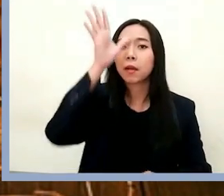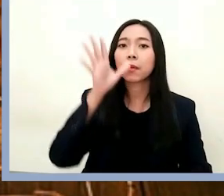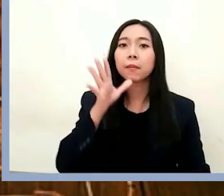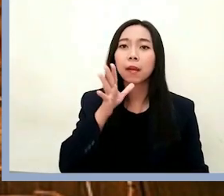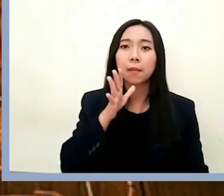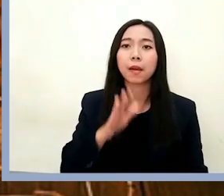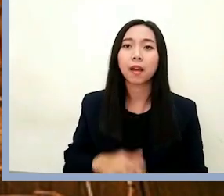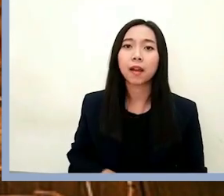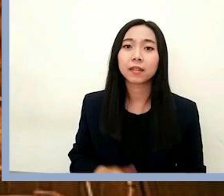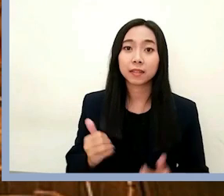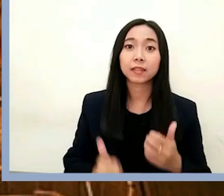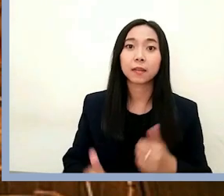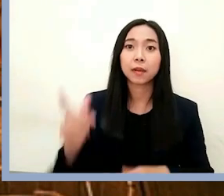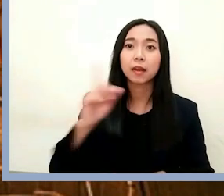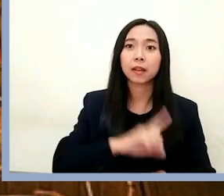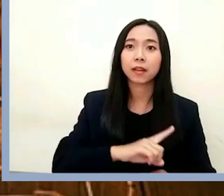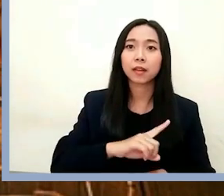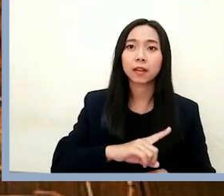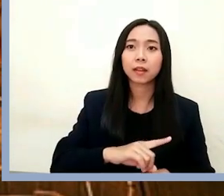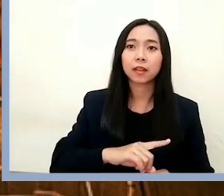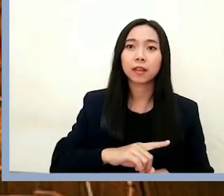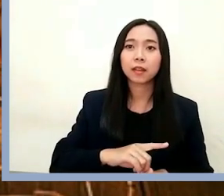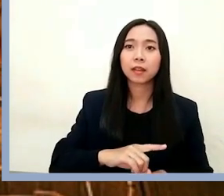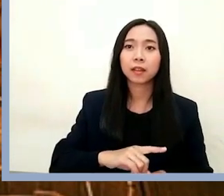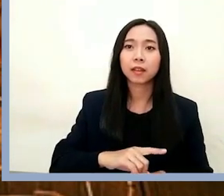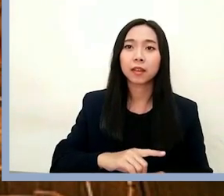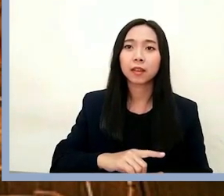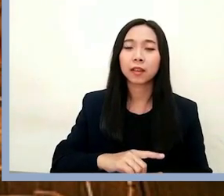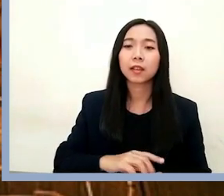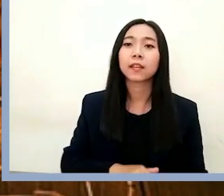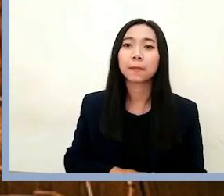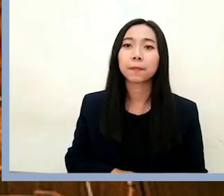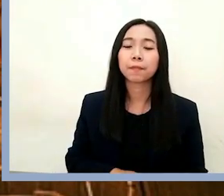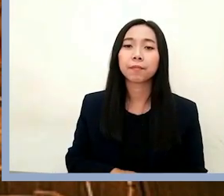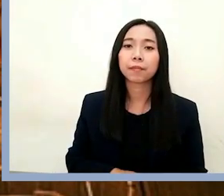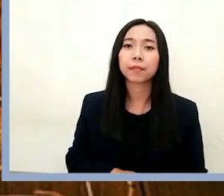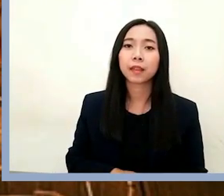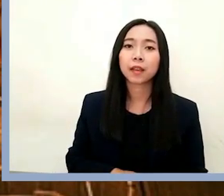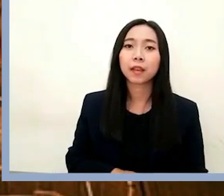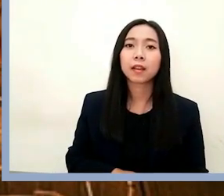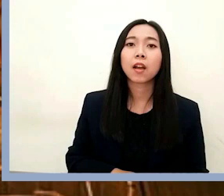relasi sehari-hari memperlakukan anak-anaknya dengan hangat dan Persona